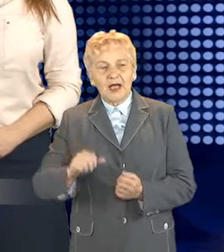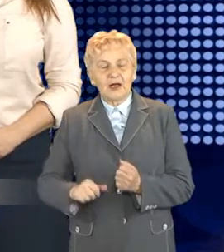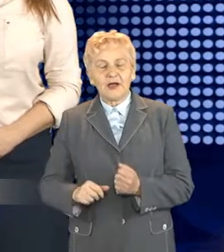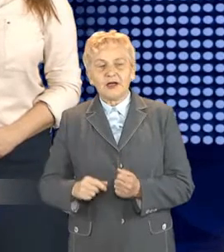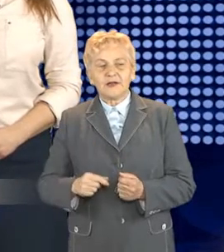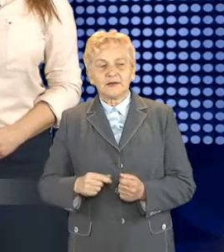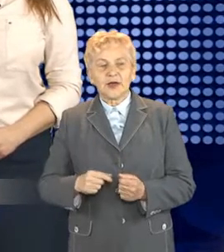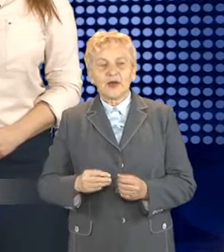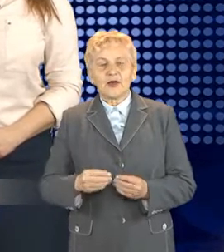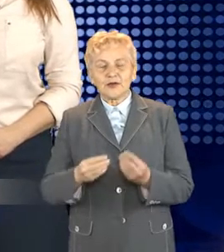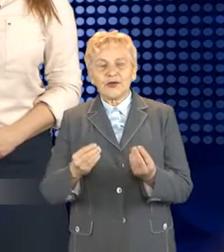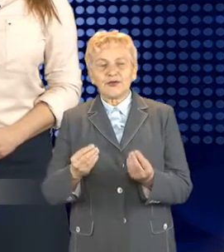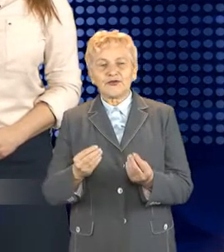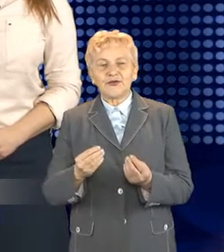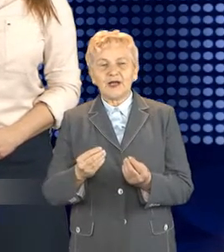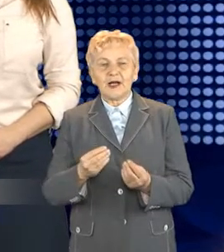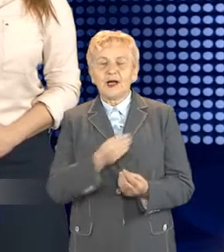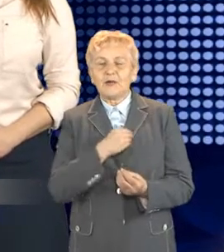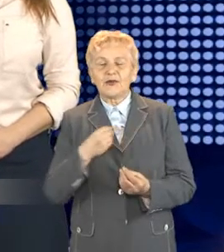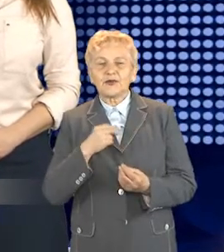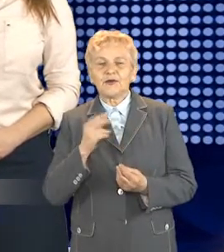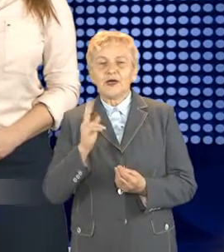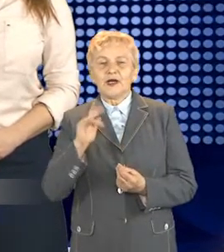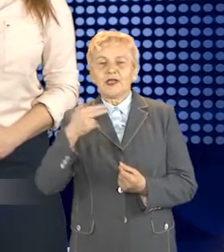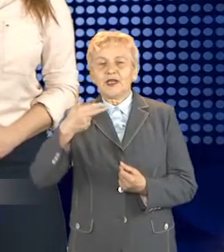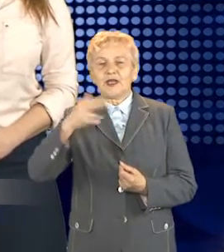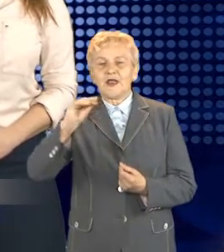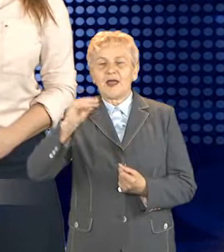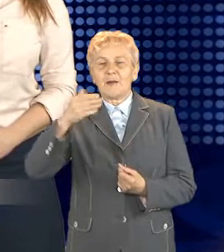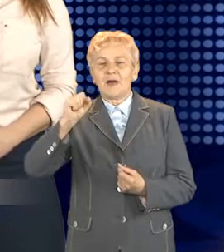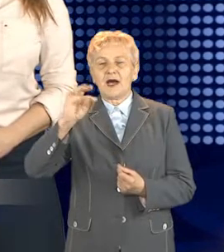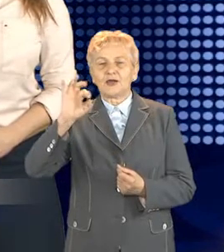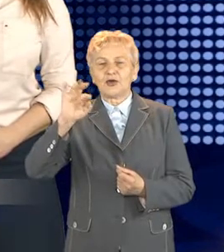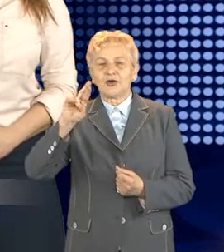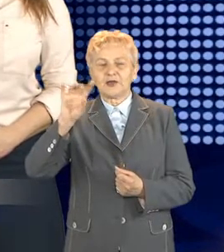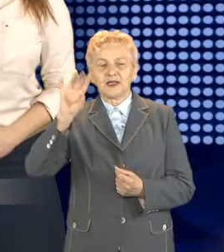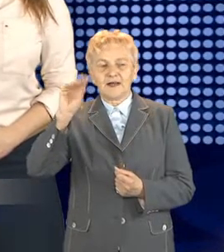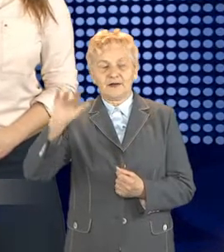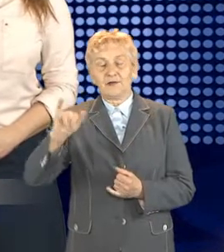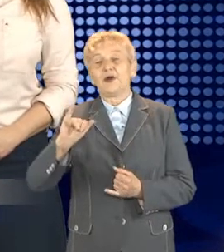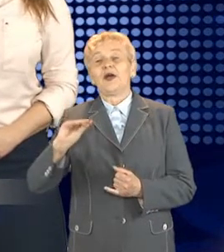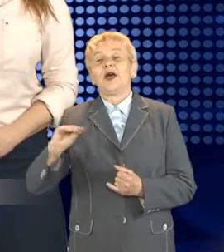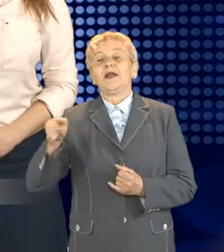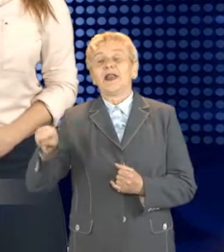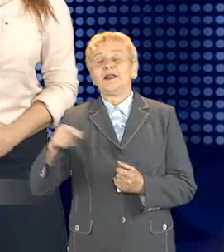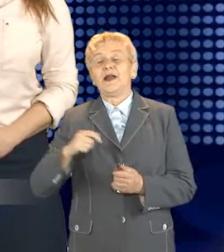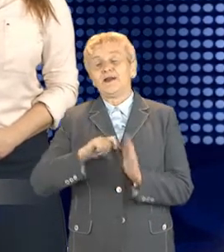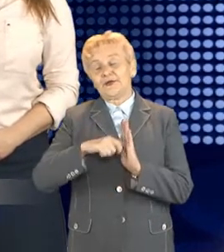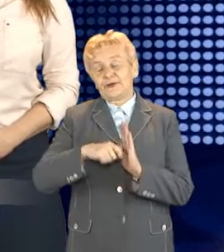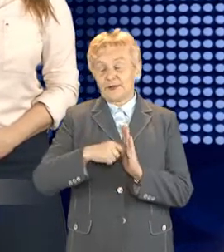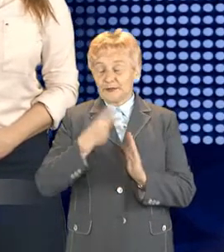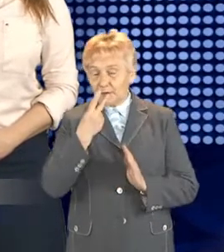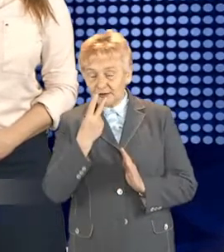kilku niesłyszących przerodziła się w nietypową inicjatywę, której efekty zaprezentowane będą już niebawem. Zapraszam na